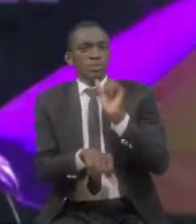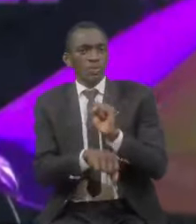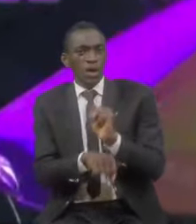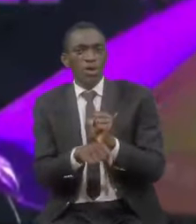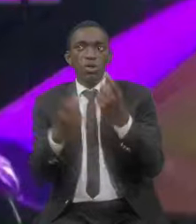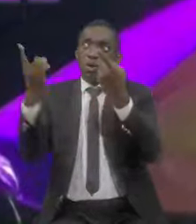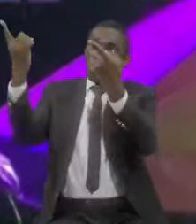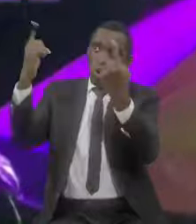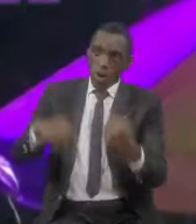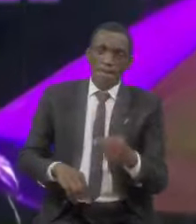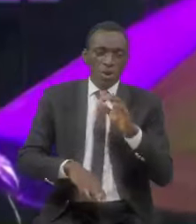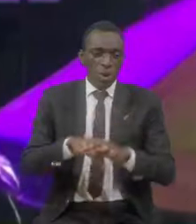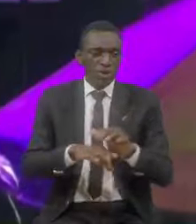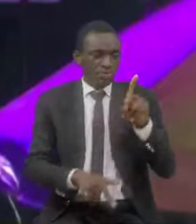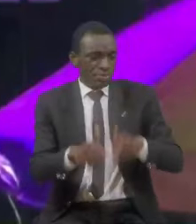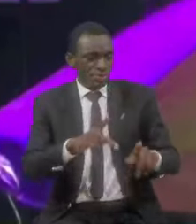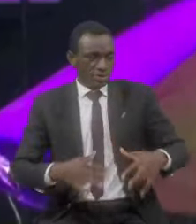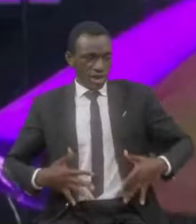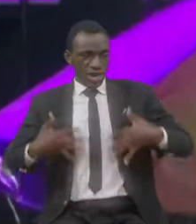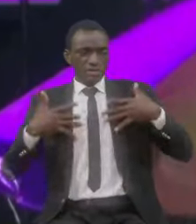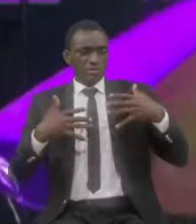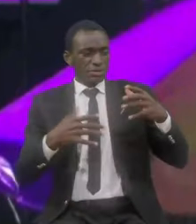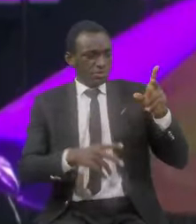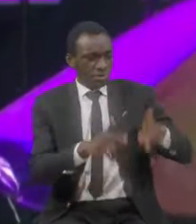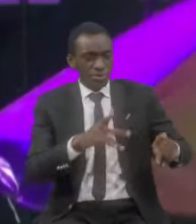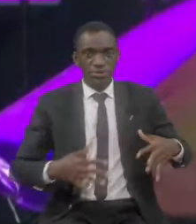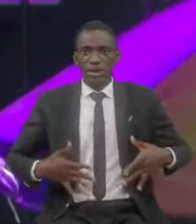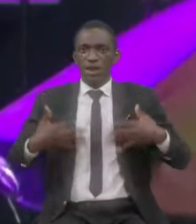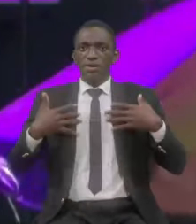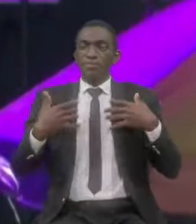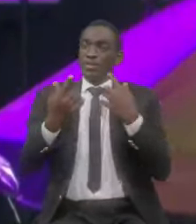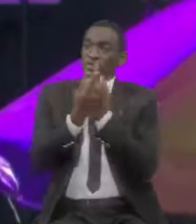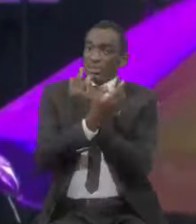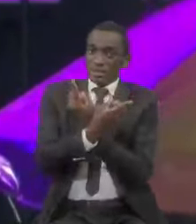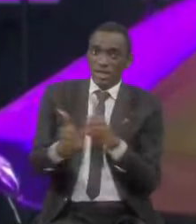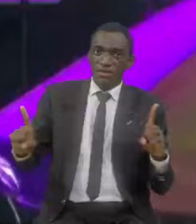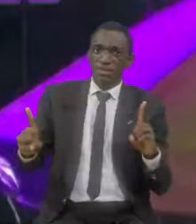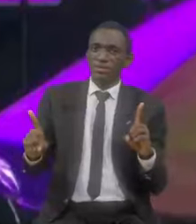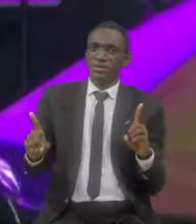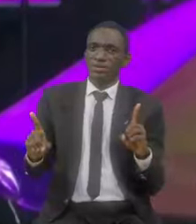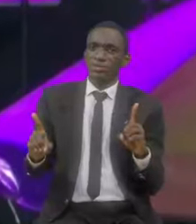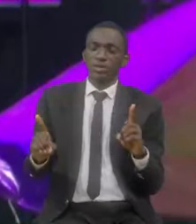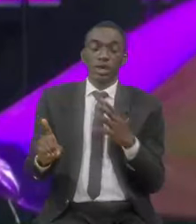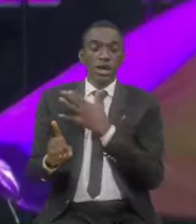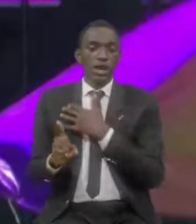les miracles venir sur la vie des gens, la délivrance.